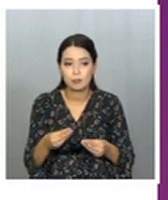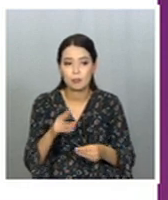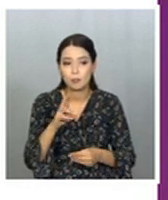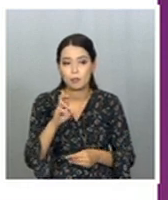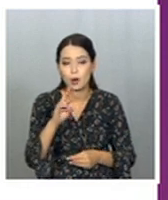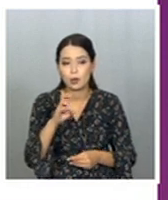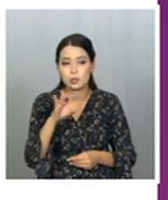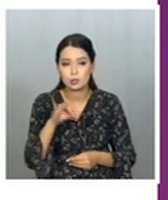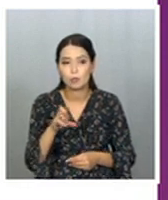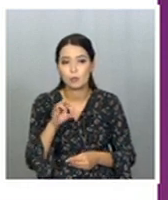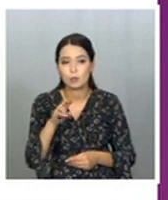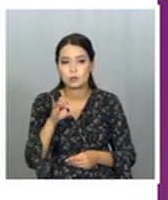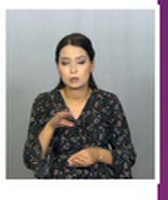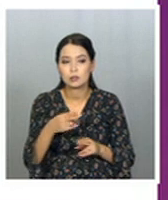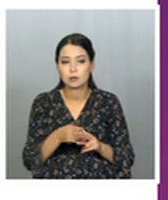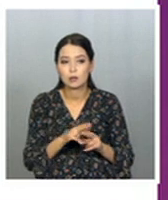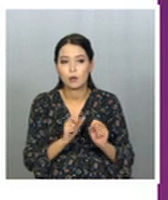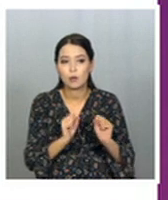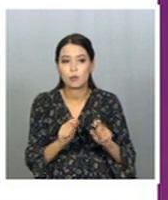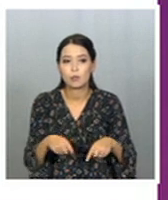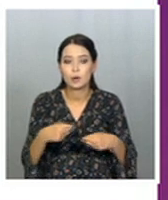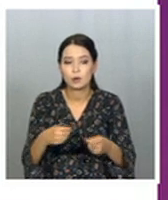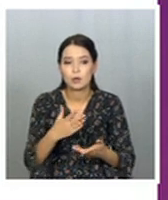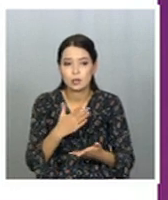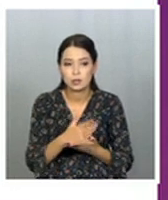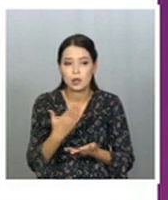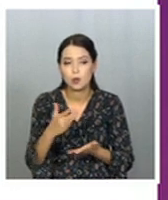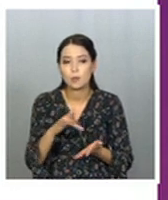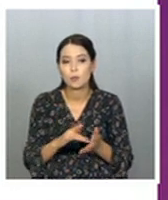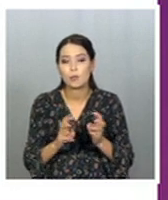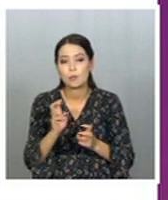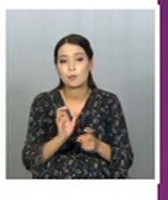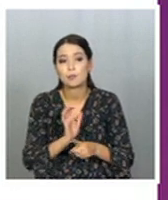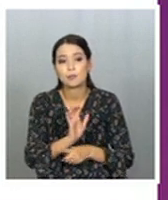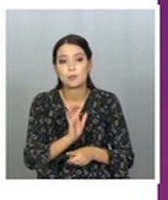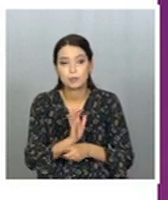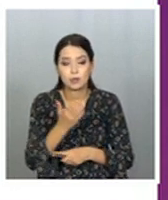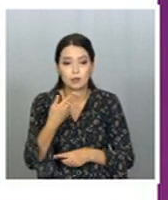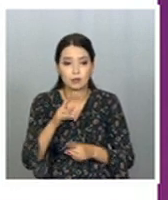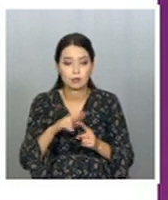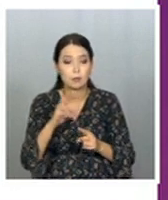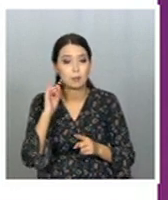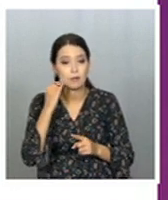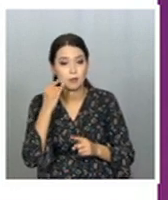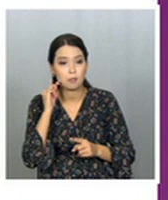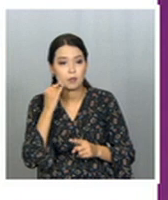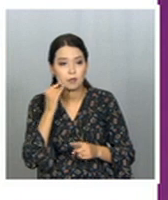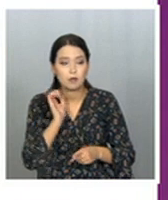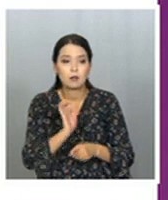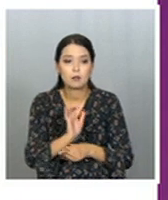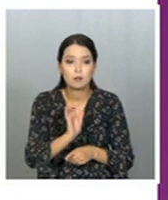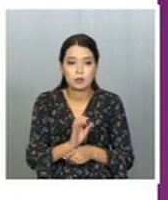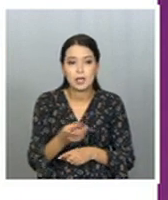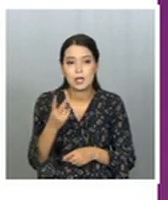алабы береді. Шикізатты өңдеу орталығы Павлодар қаласында орналасқан. Ол екі кезеңнен